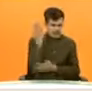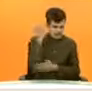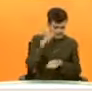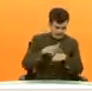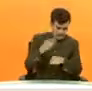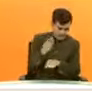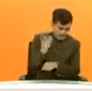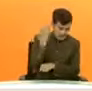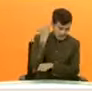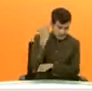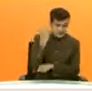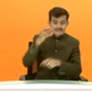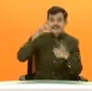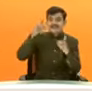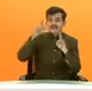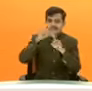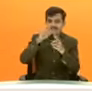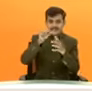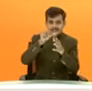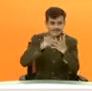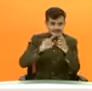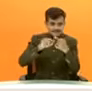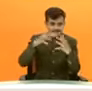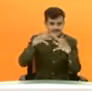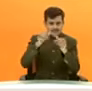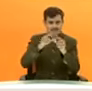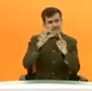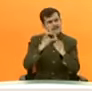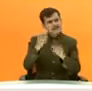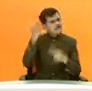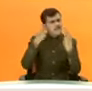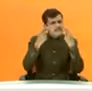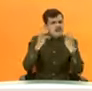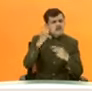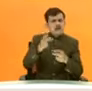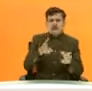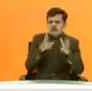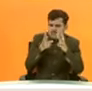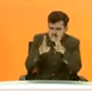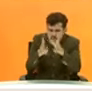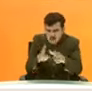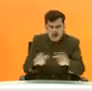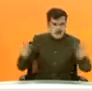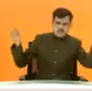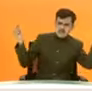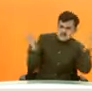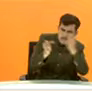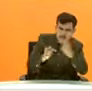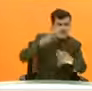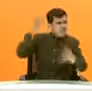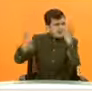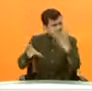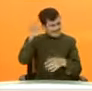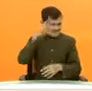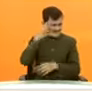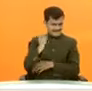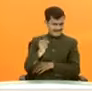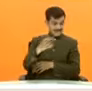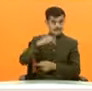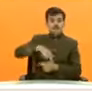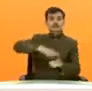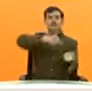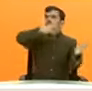तक दंतेवाड़ा का नाम केवल हिंसा और अशांति के लिए जाना जाता था, लेकिन